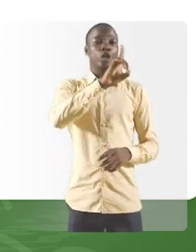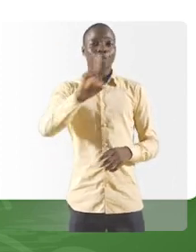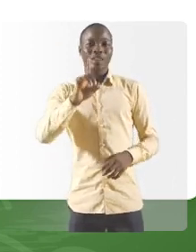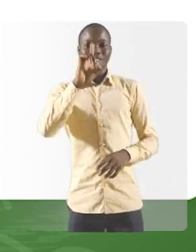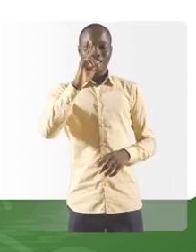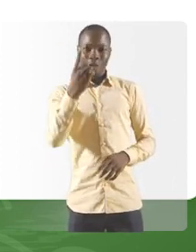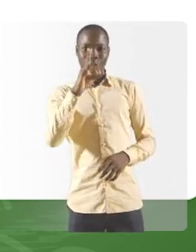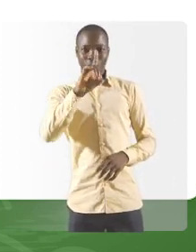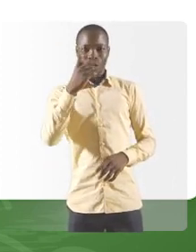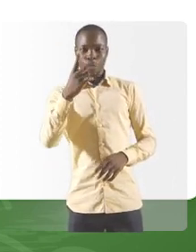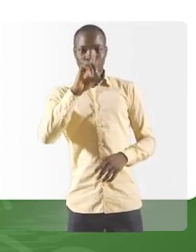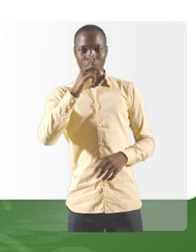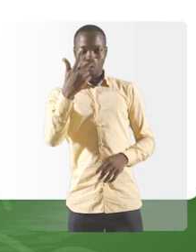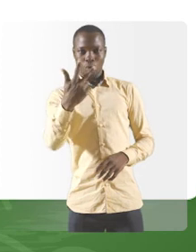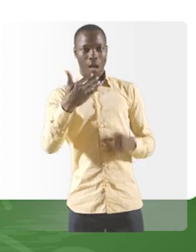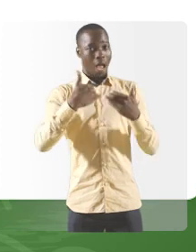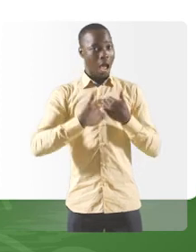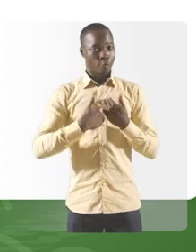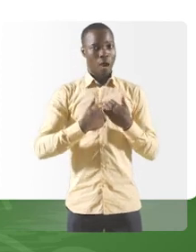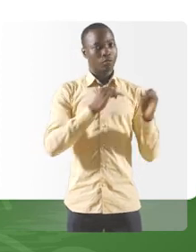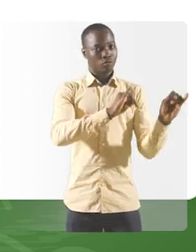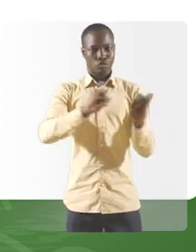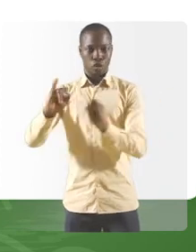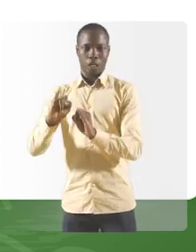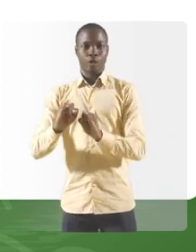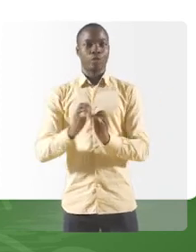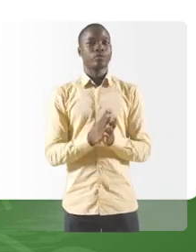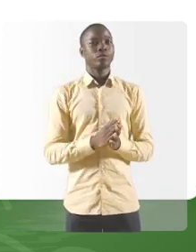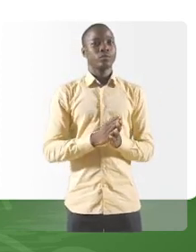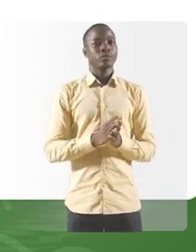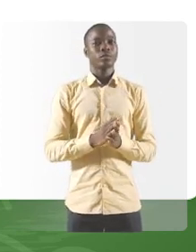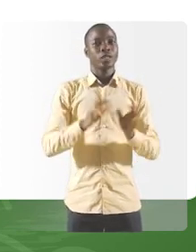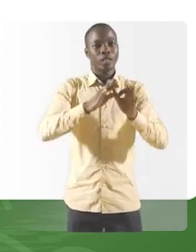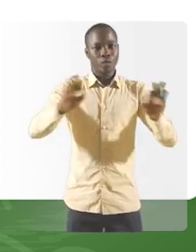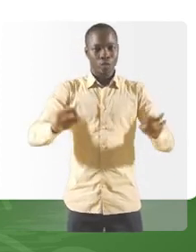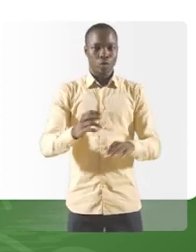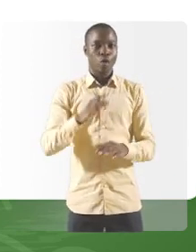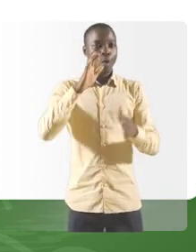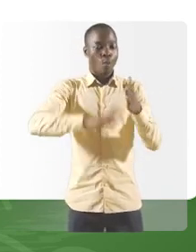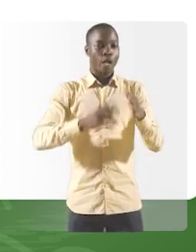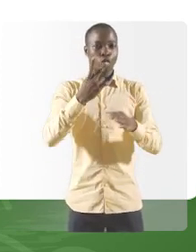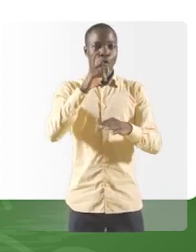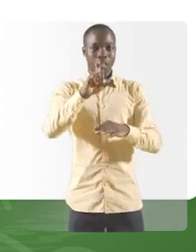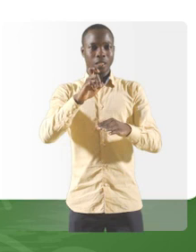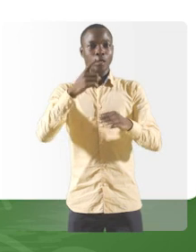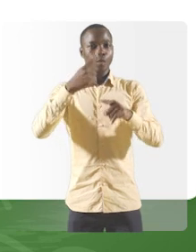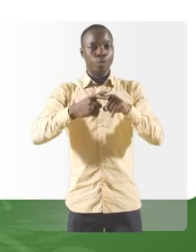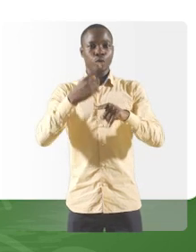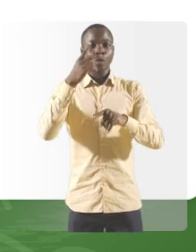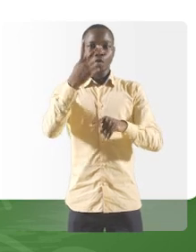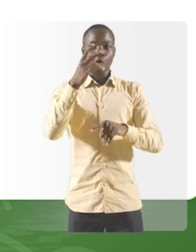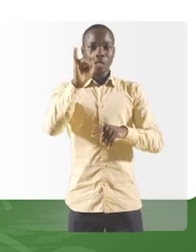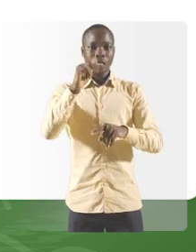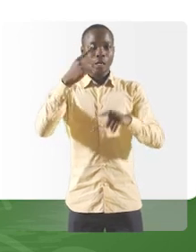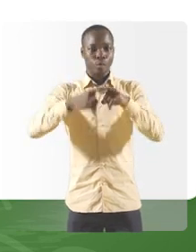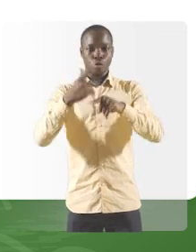D2, D3 ont respectivement pour équation moins 2x plus 2y